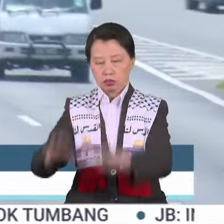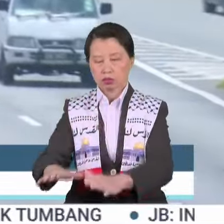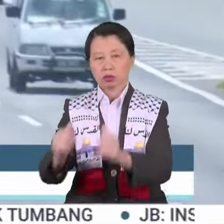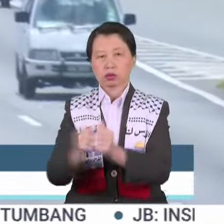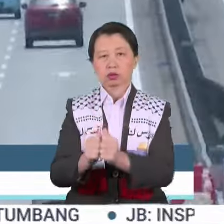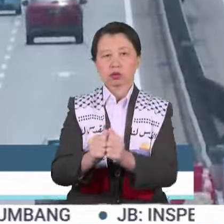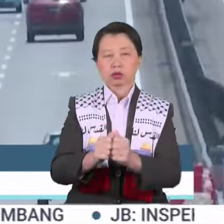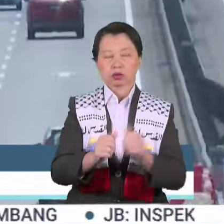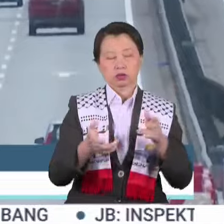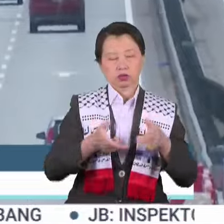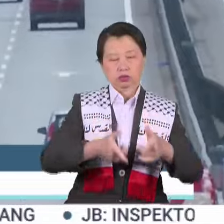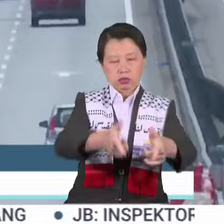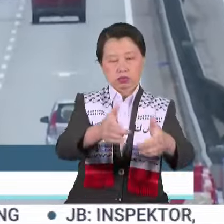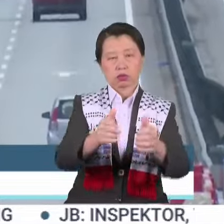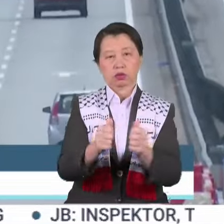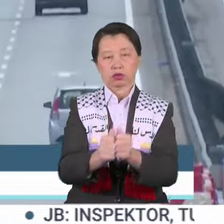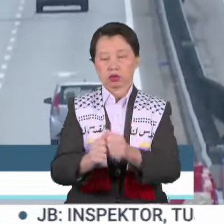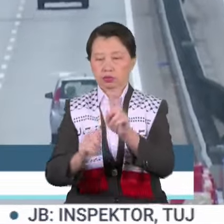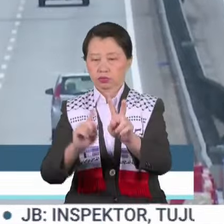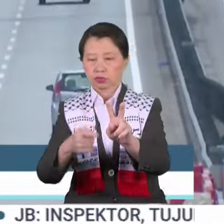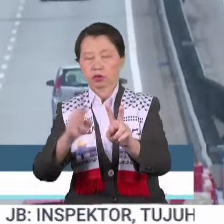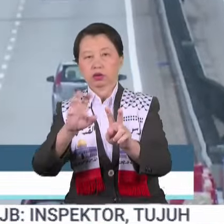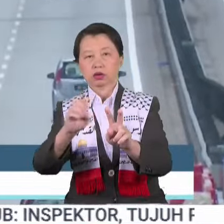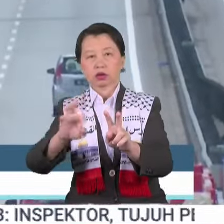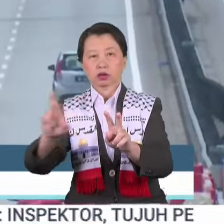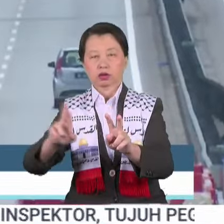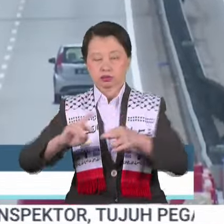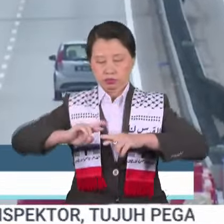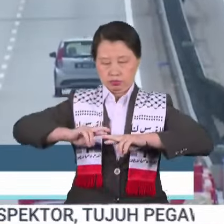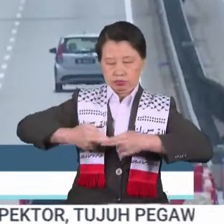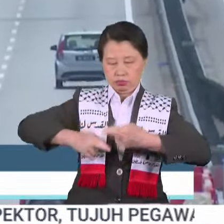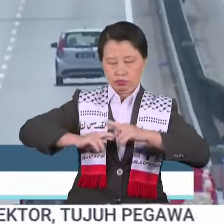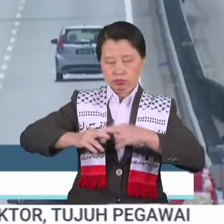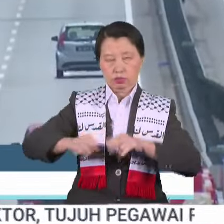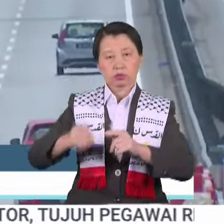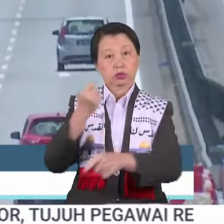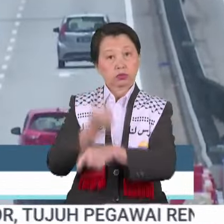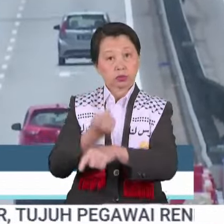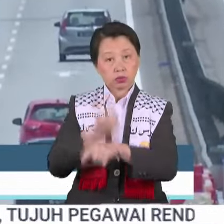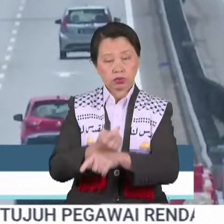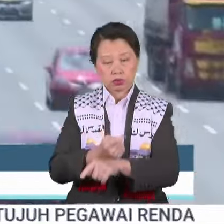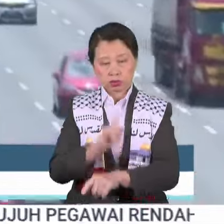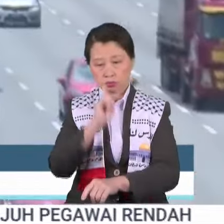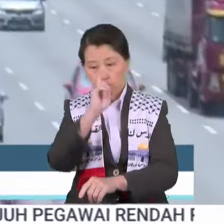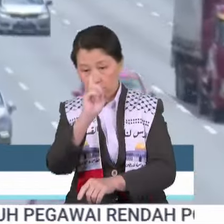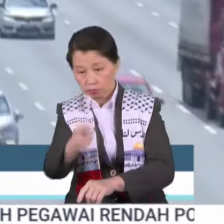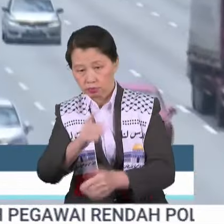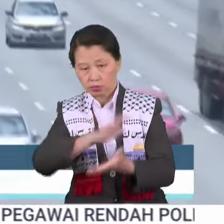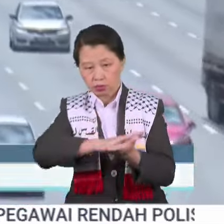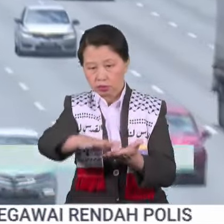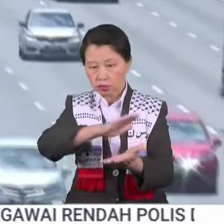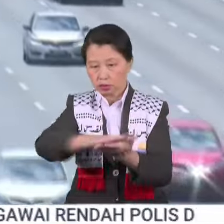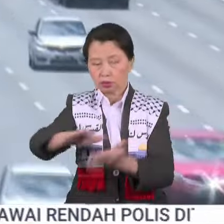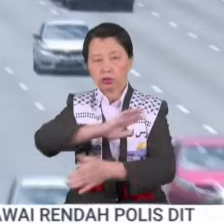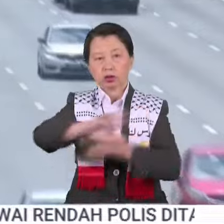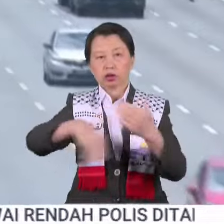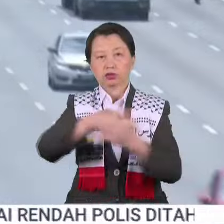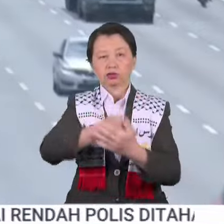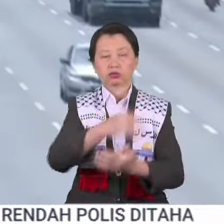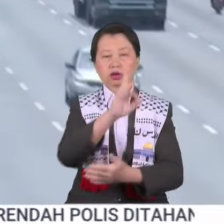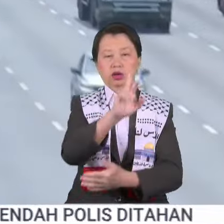1,075 lorong serta kira-kira 2,000 kaki tangan penyelenggaraan ditugaskan untuk memastikan kebersihan di semua